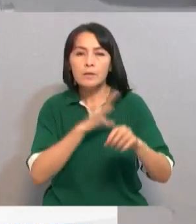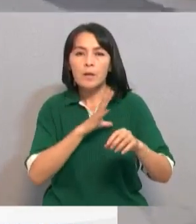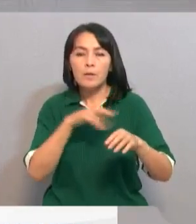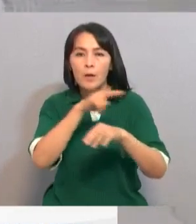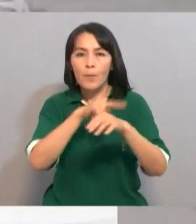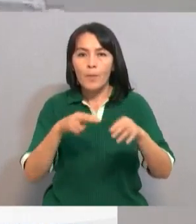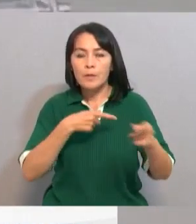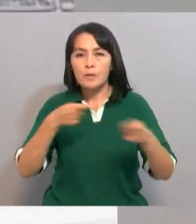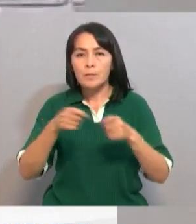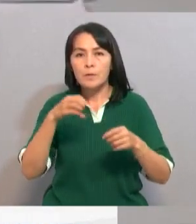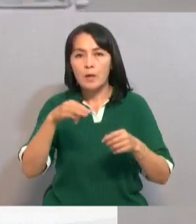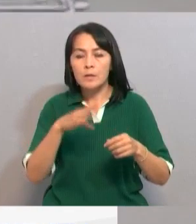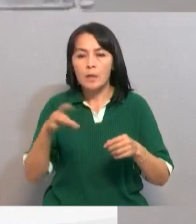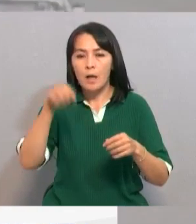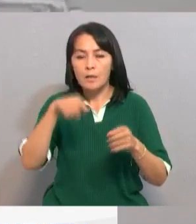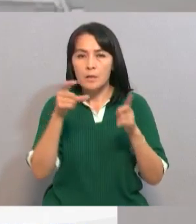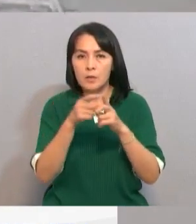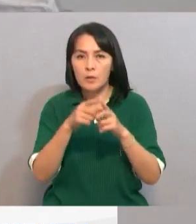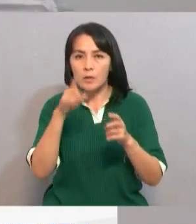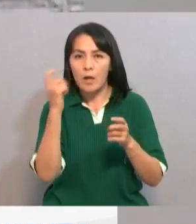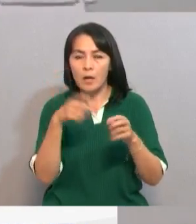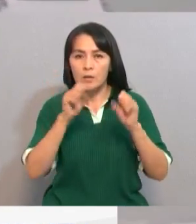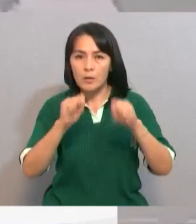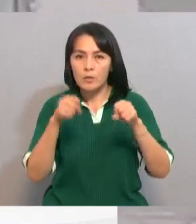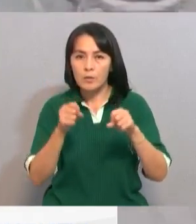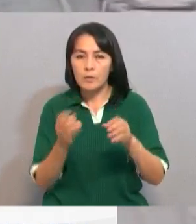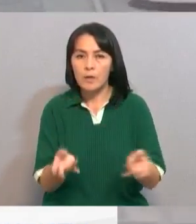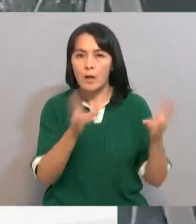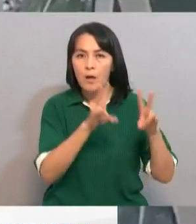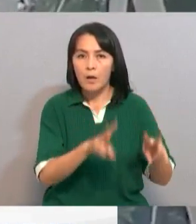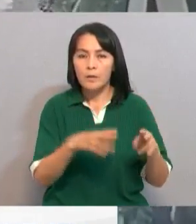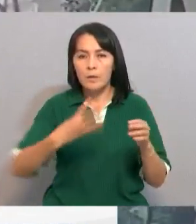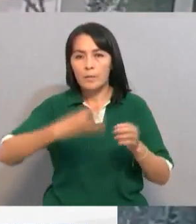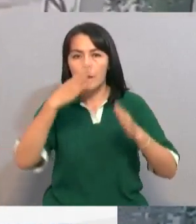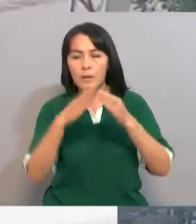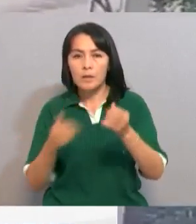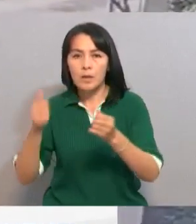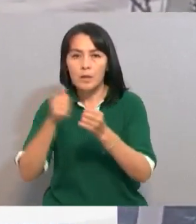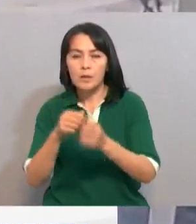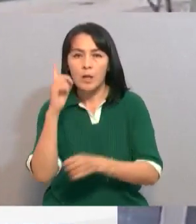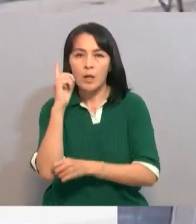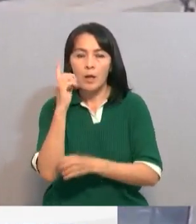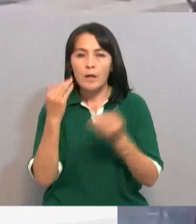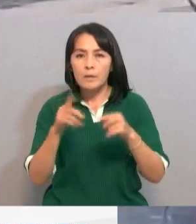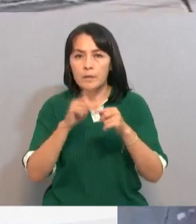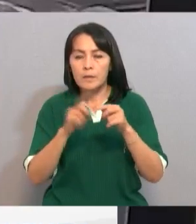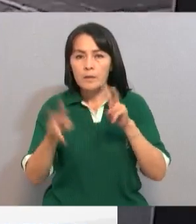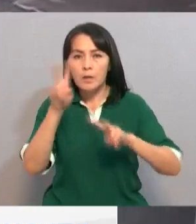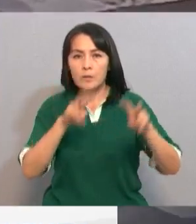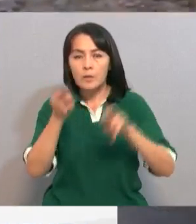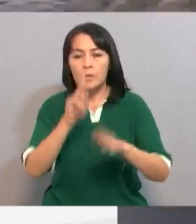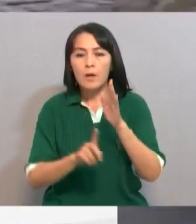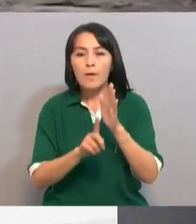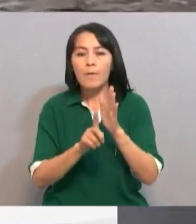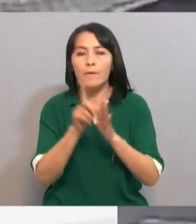полицейского управления туранской района со слов владельцев скутеры были припаркован во дворах многоквартирных домов стражи порядка незамедлительно приступили к